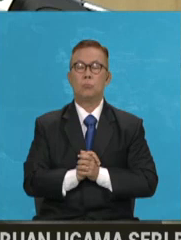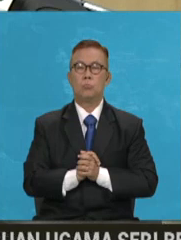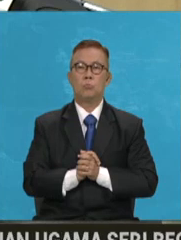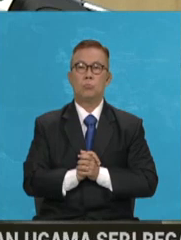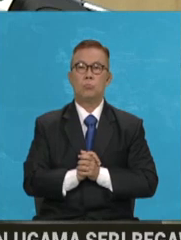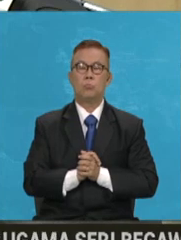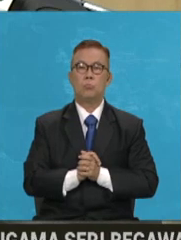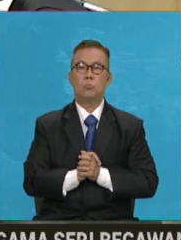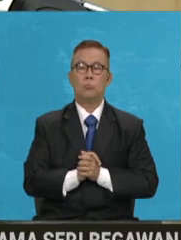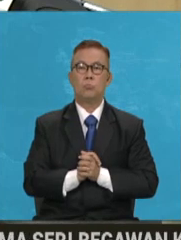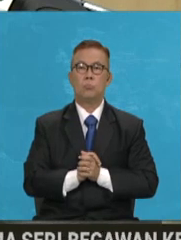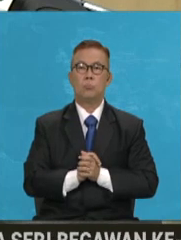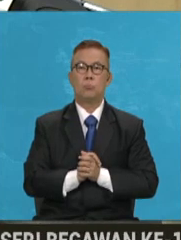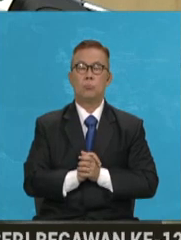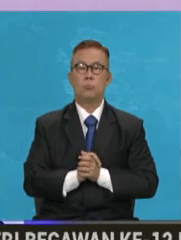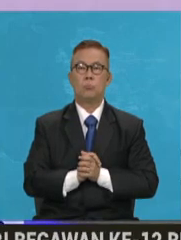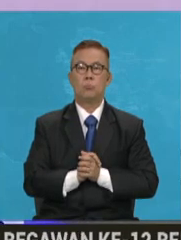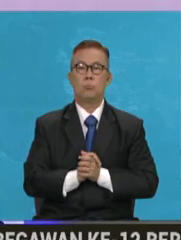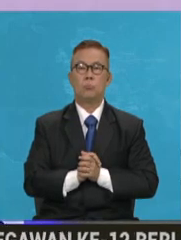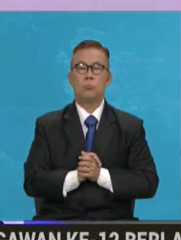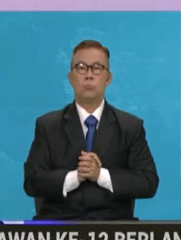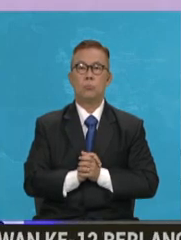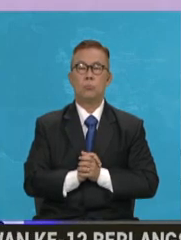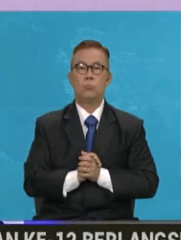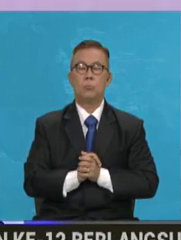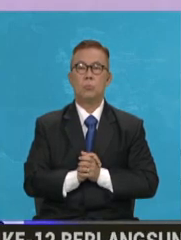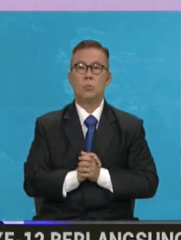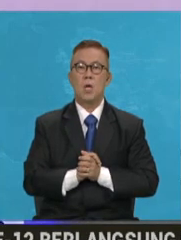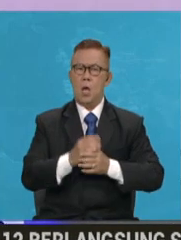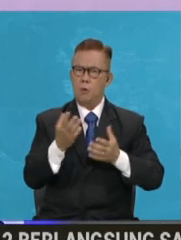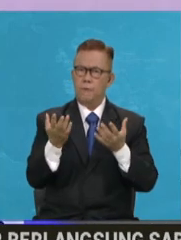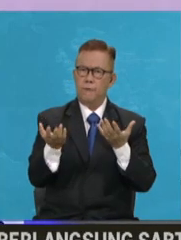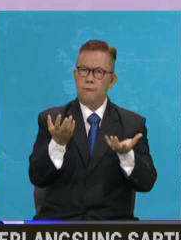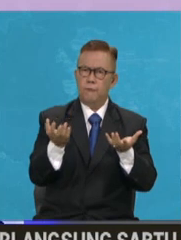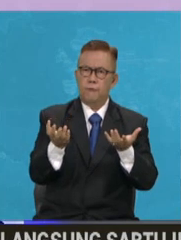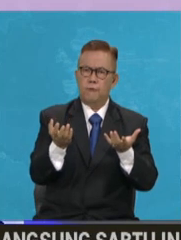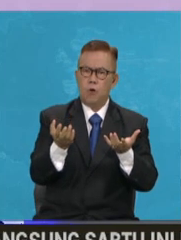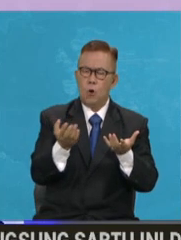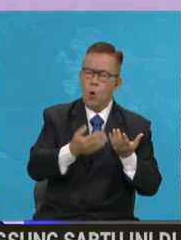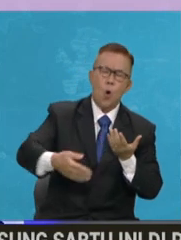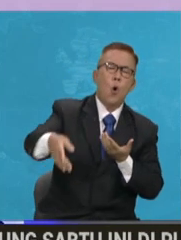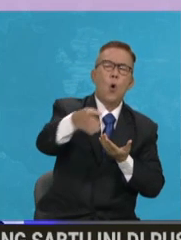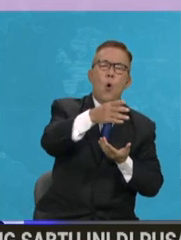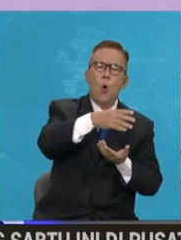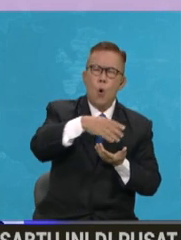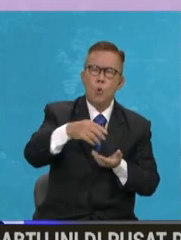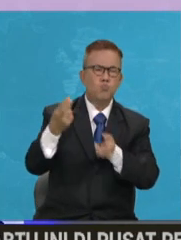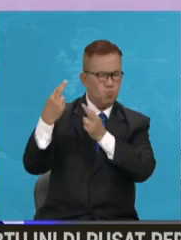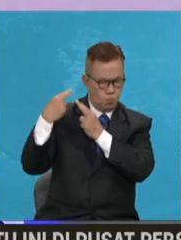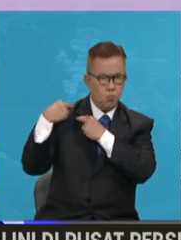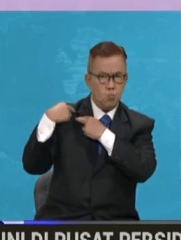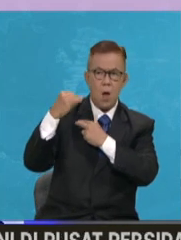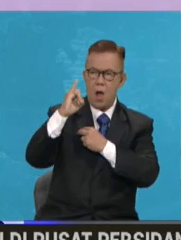perguruan ugama lepasan itu dalam mengikrarkan tanggung jawab ahli persekutuan Kara mengukuhkan